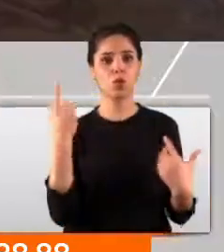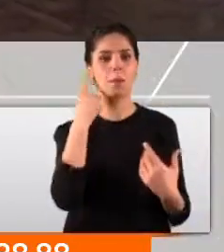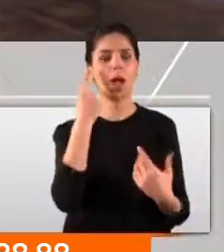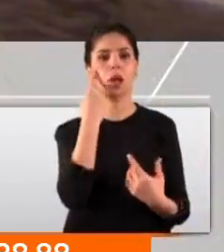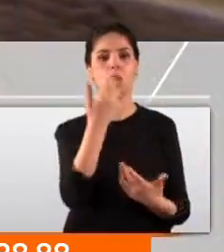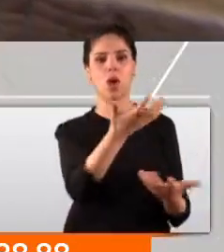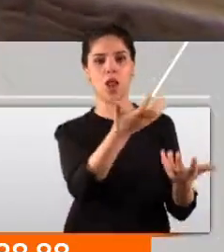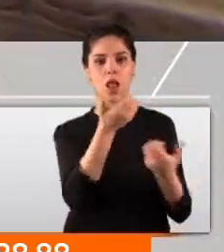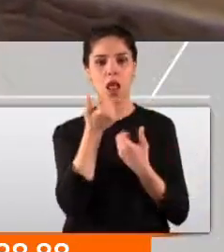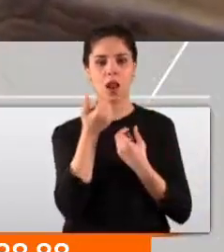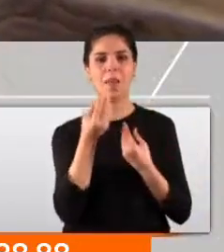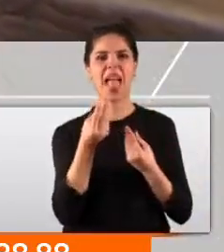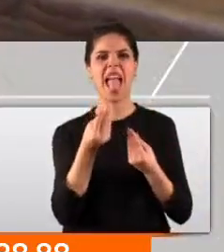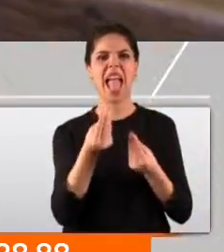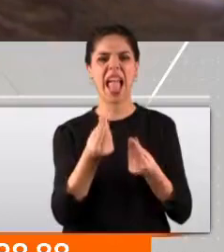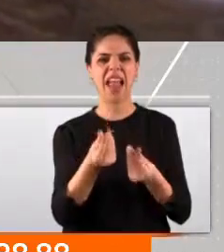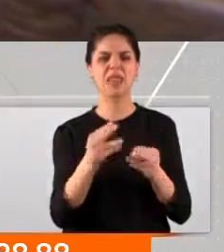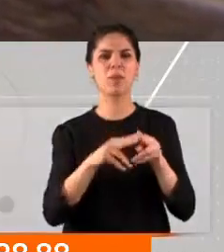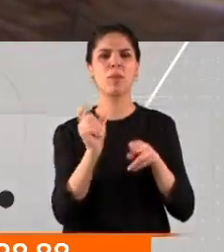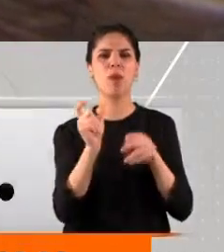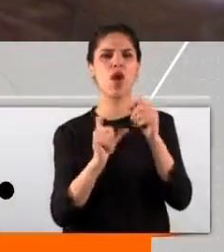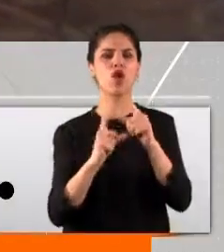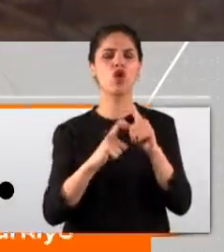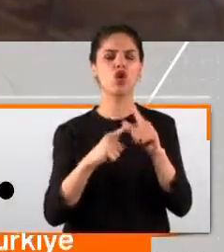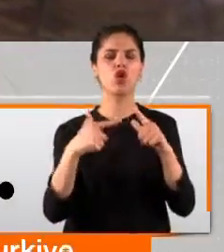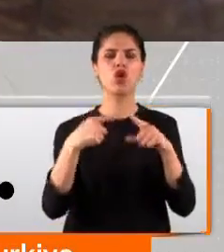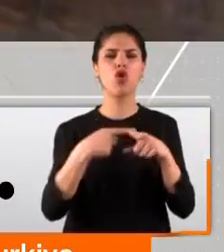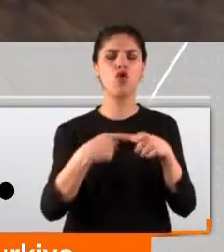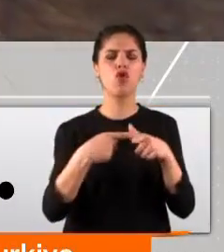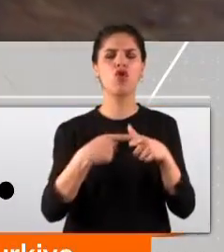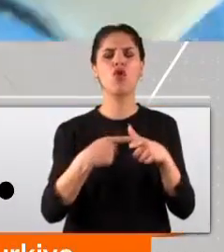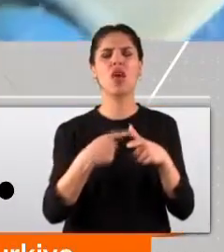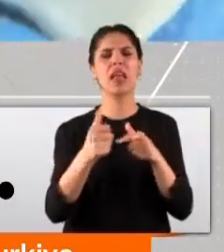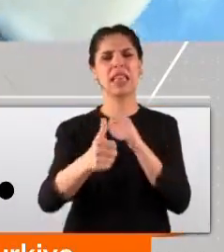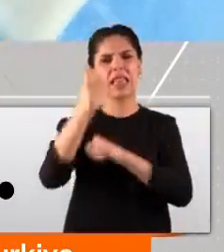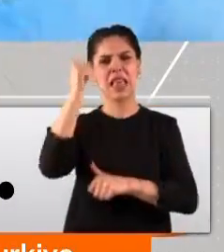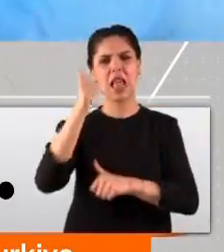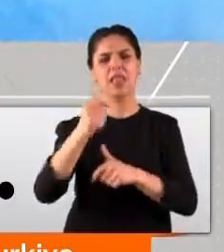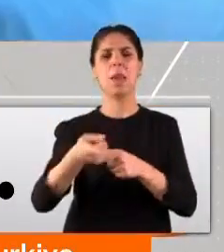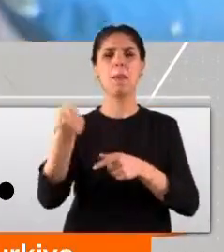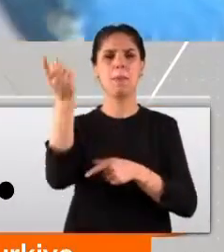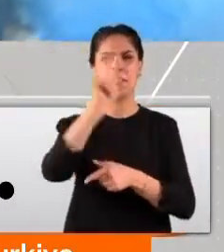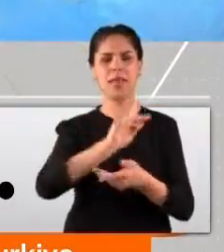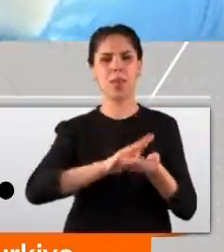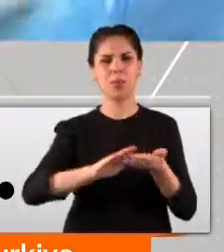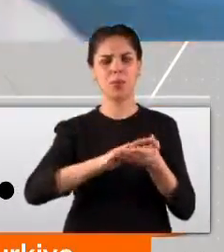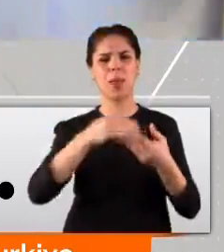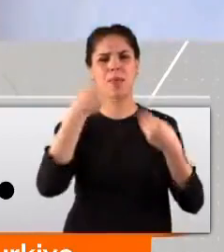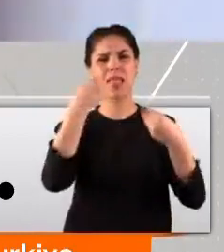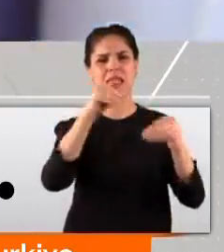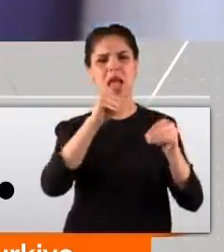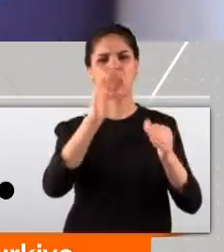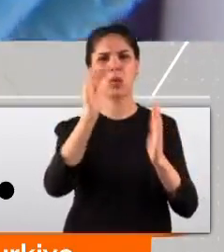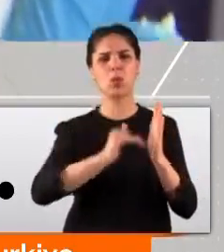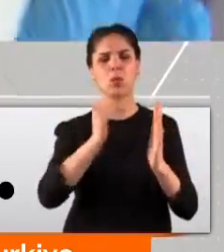alıyorum. Eritme dediğimiz küflü olmuş, iade olmuş bütün ürünleri tekrardan tekneden geçirerek peynir haline getirip